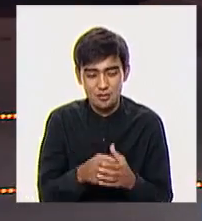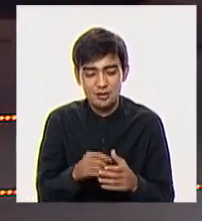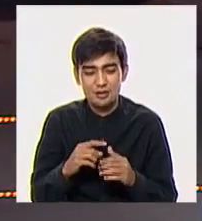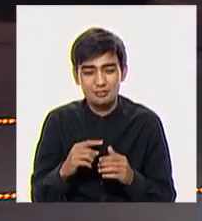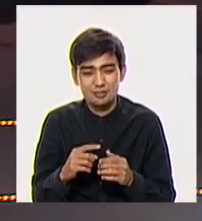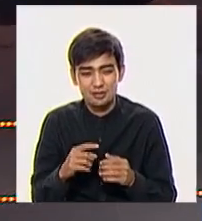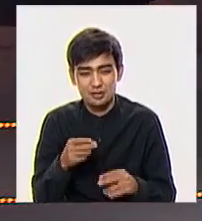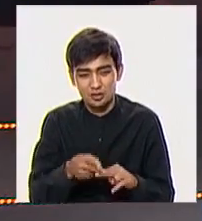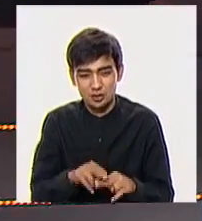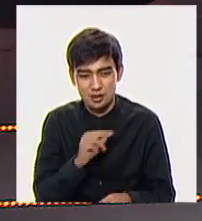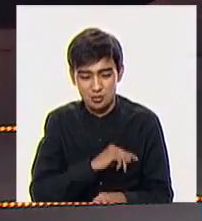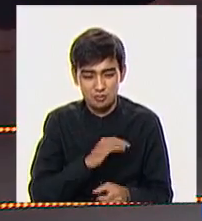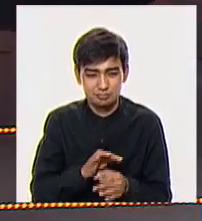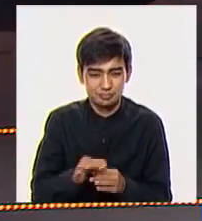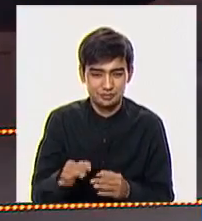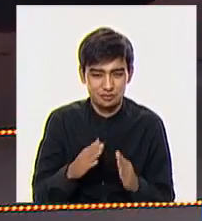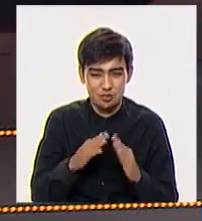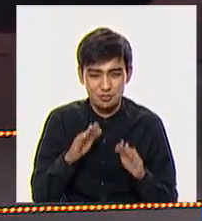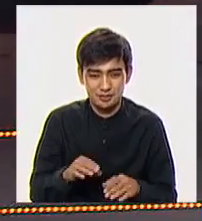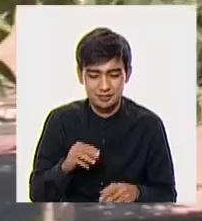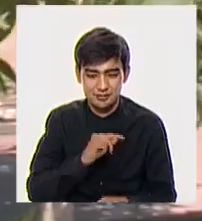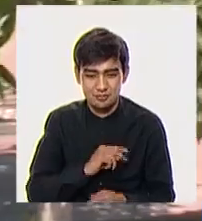амалсыздан онлайн жұмысқа көшіріп жатыр.